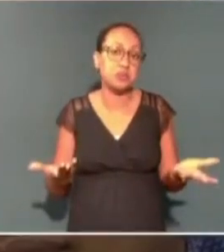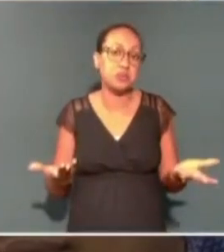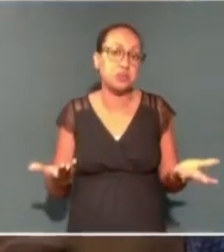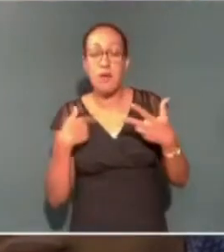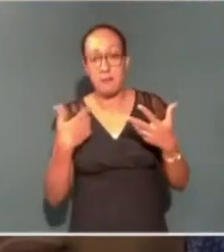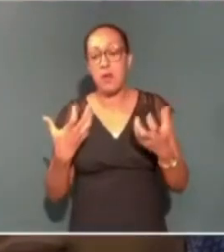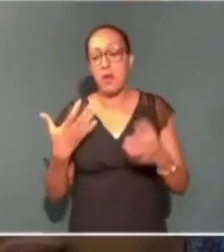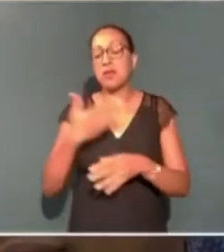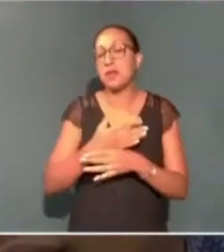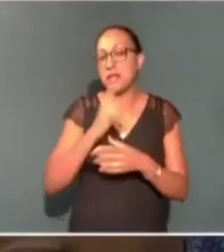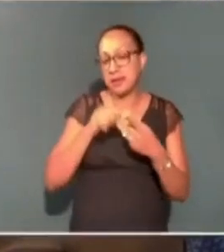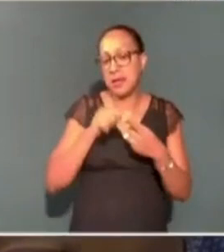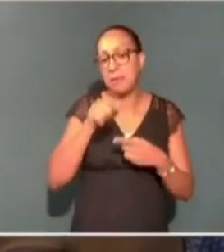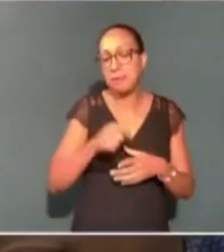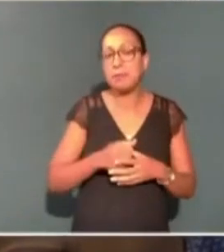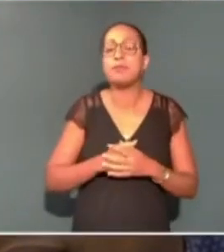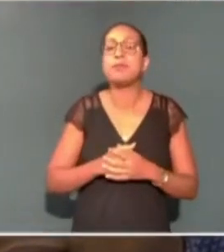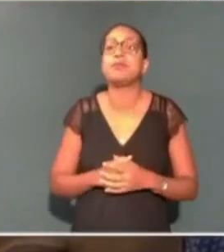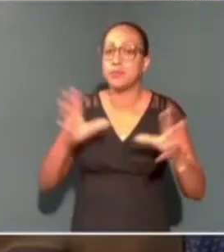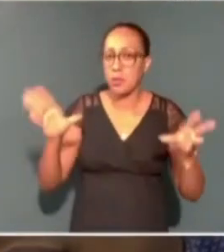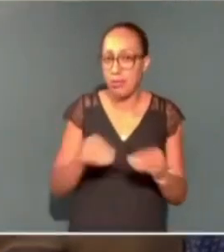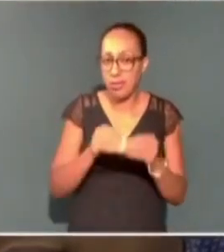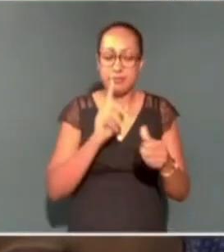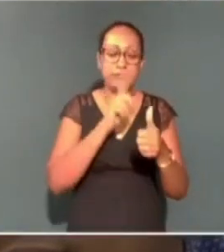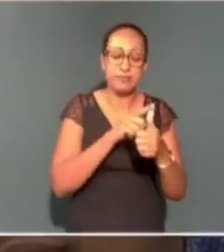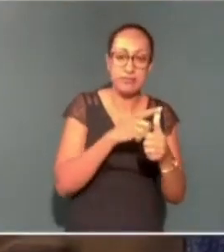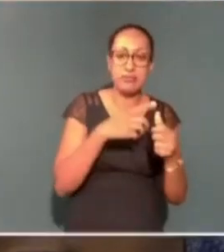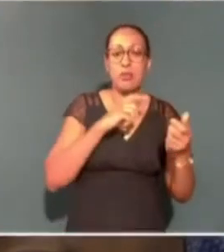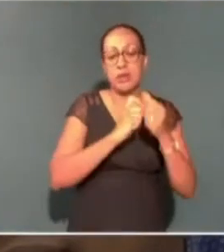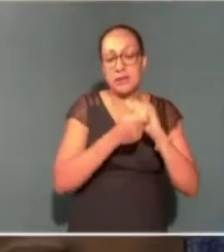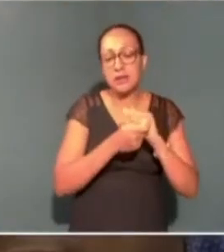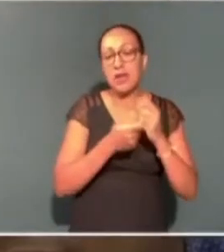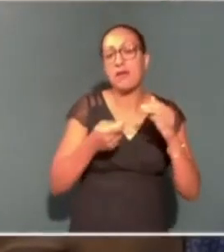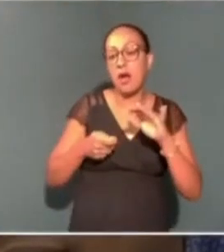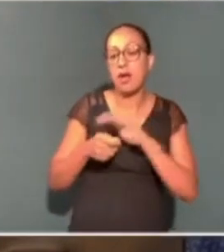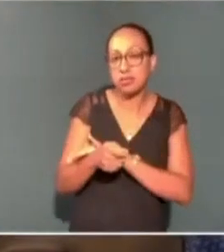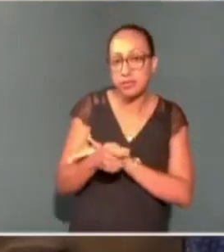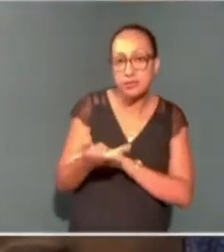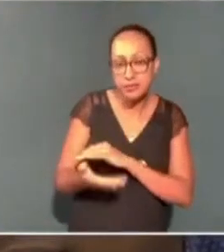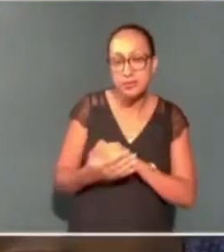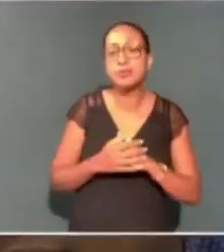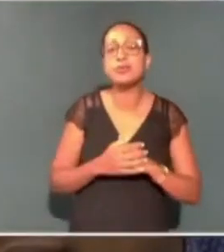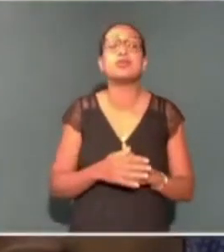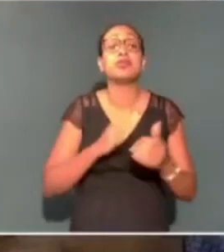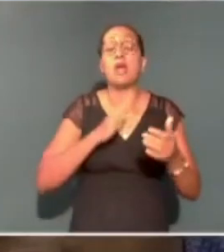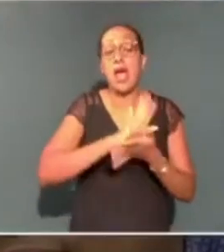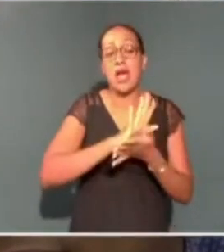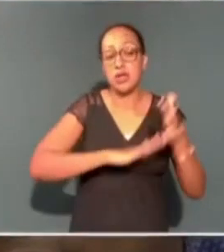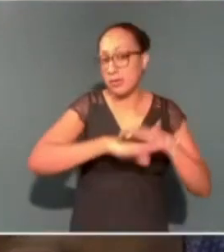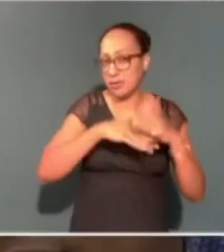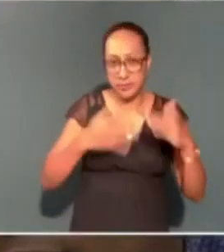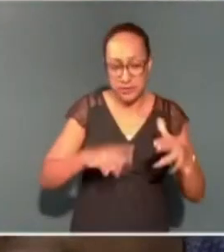voulais intervenir. Je résume. Modifier les conditions de dotation, tirer les problèmes d'âge. Regarder